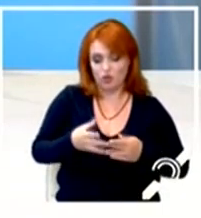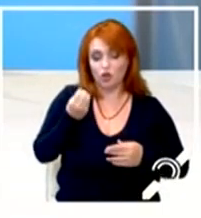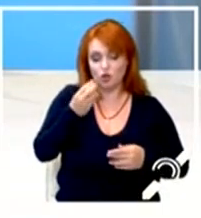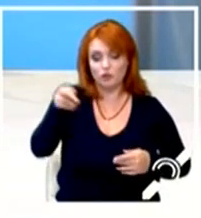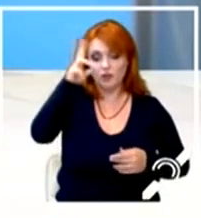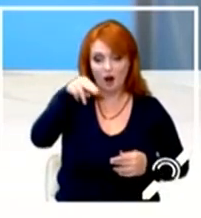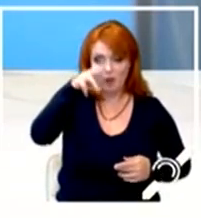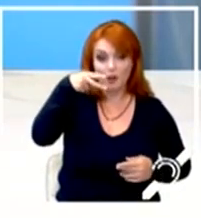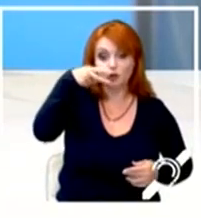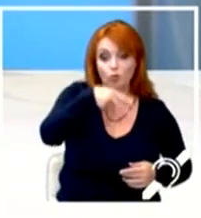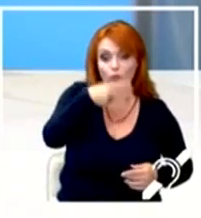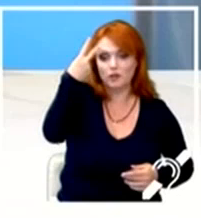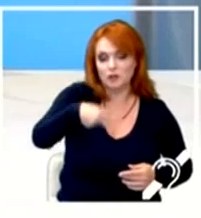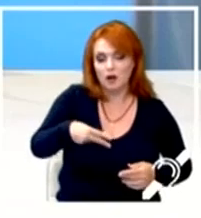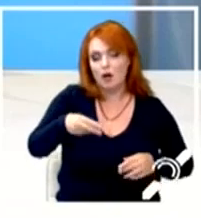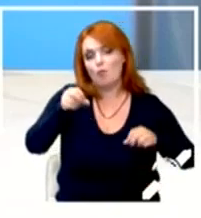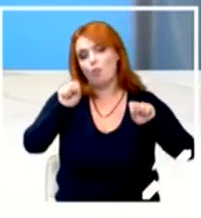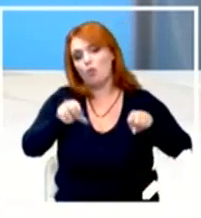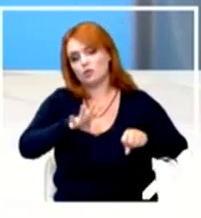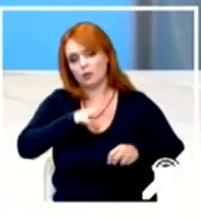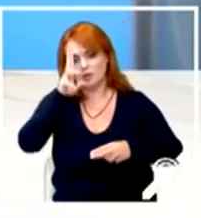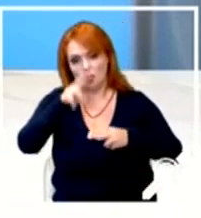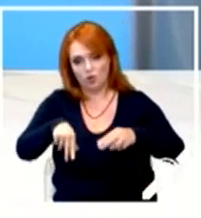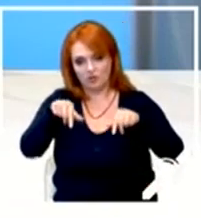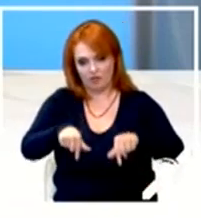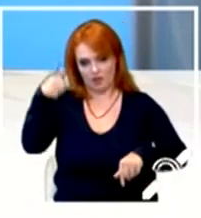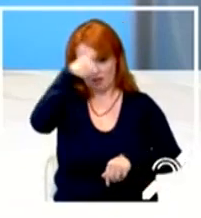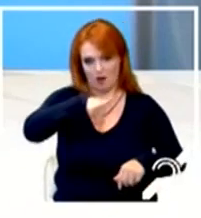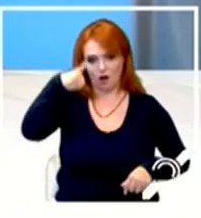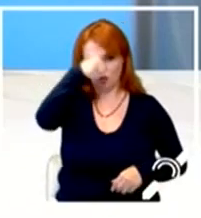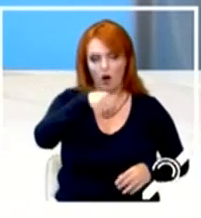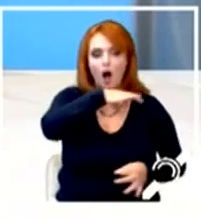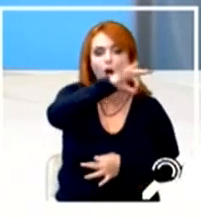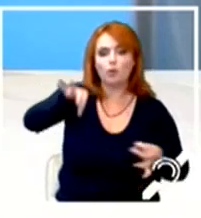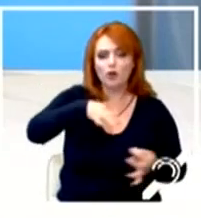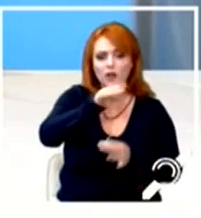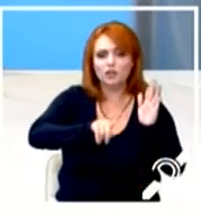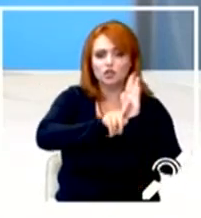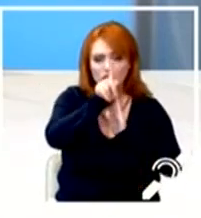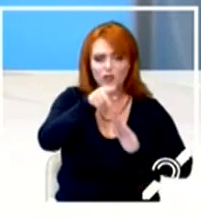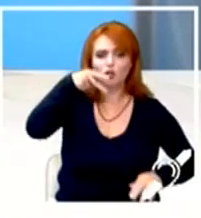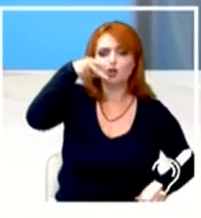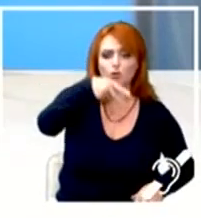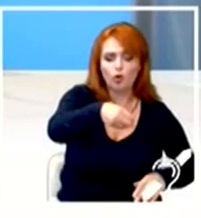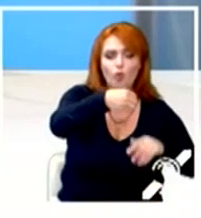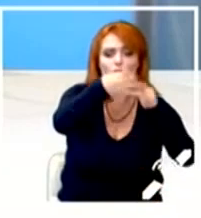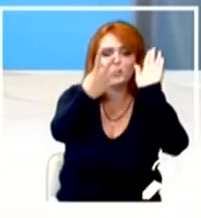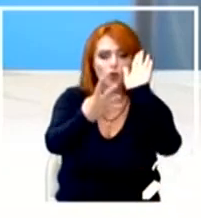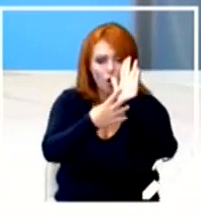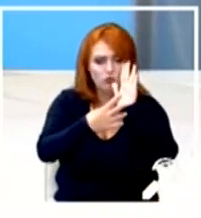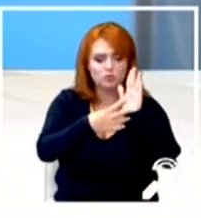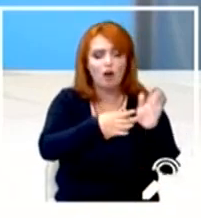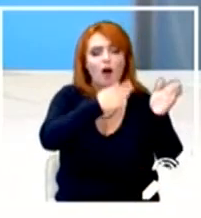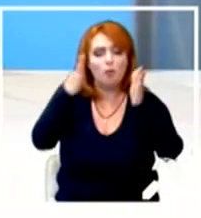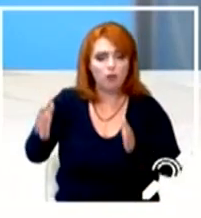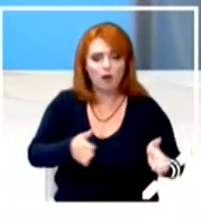decembrie 2020, ar putea fi gata abia la sfârșitul acestui an. Proiectul a început în 2019, dar a tot fost tărăgânat din